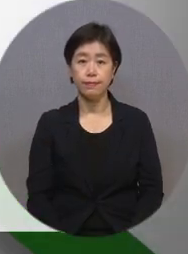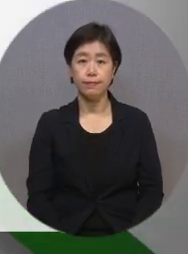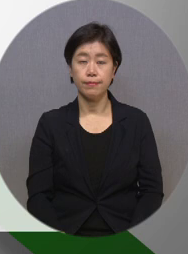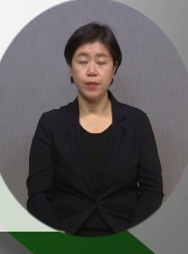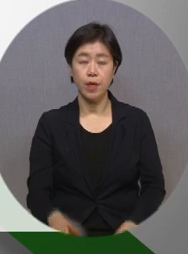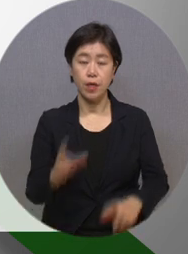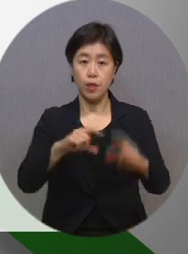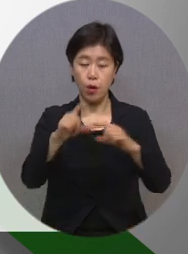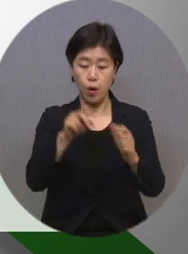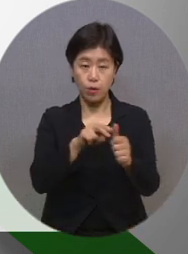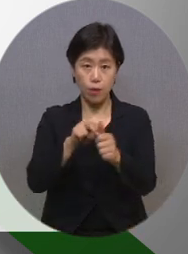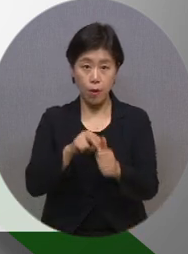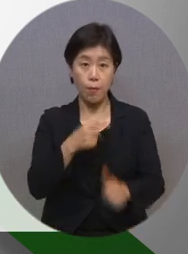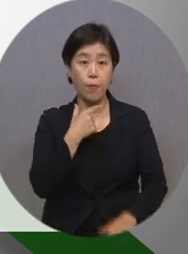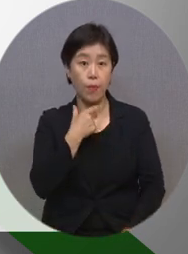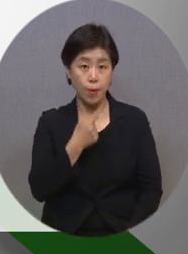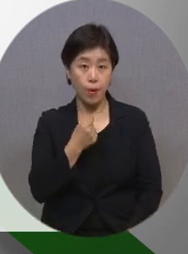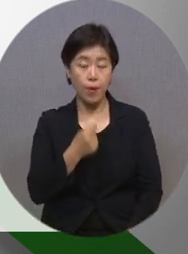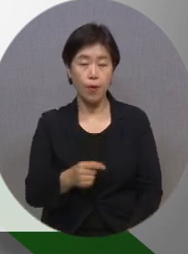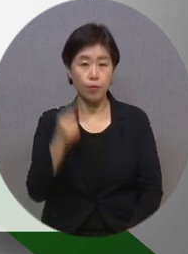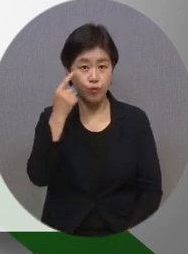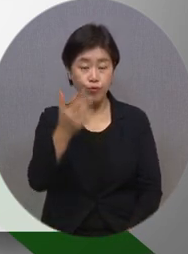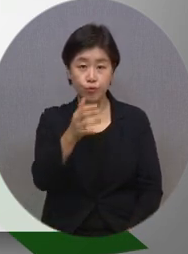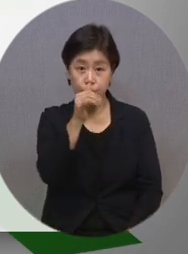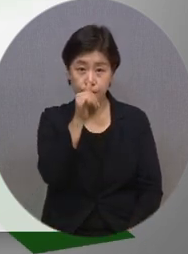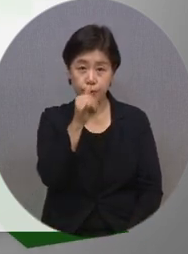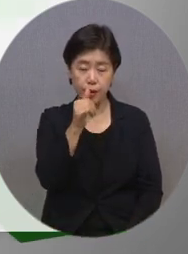더 자세한 입사 지원과 문의사항은